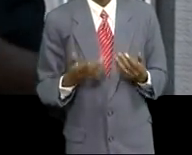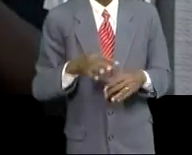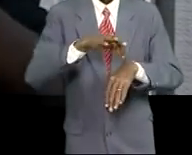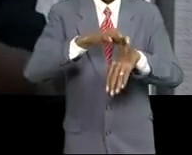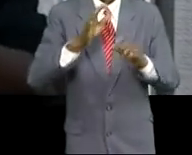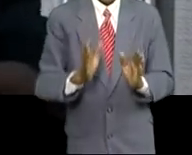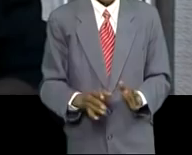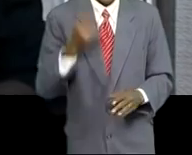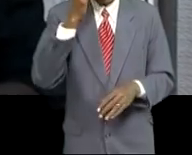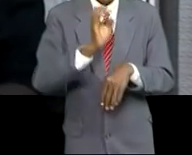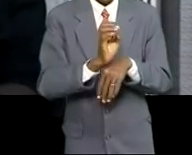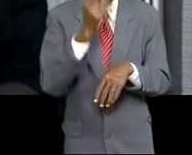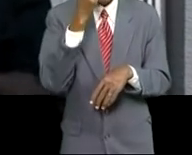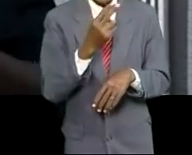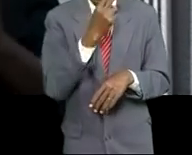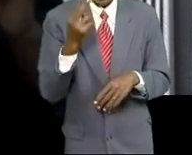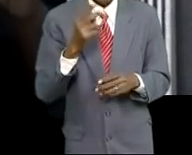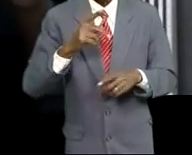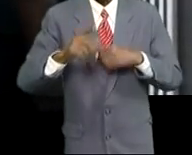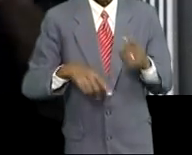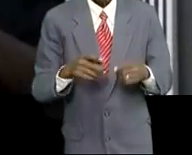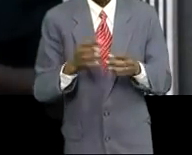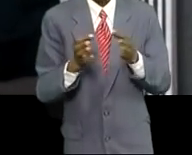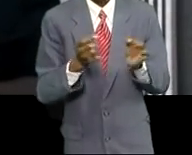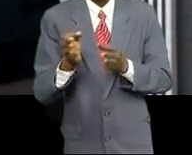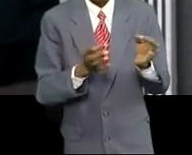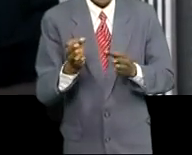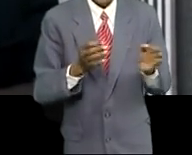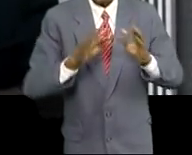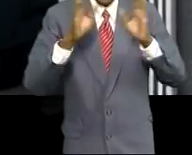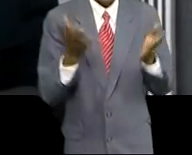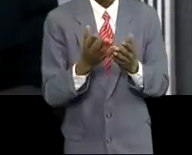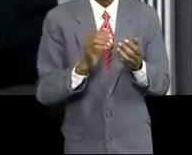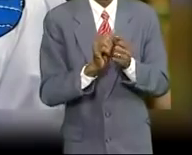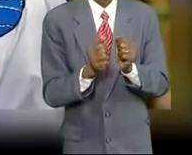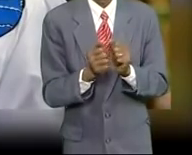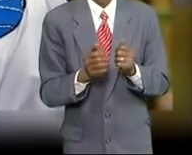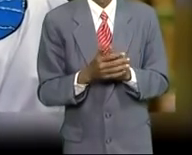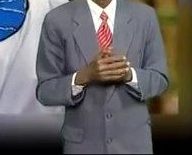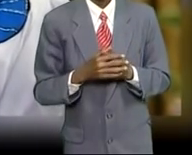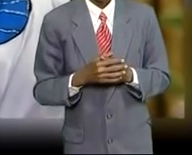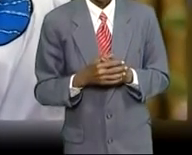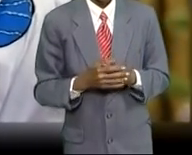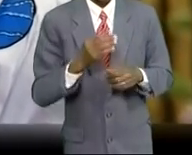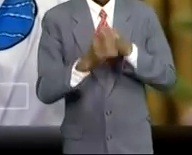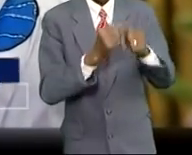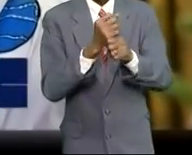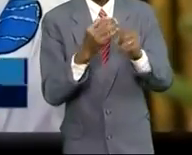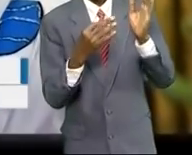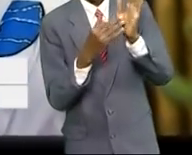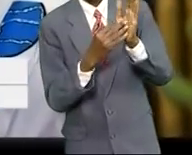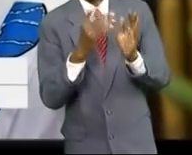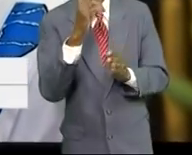souffrait, voici l'élément qui le dérangeait, pour lequel nous avons décidé immédiatement pour qu'il aille ailleurs. » Âgé de 81 ans,